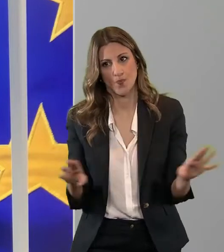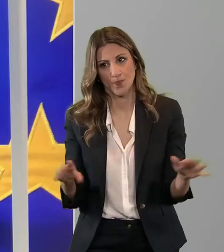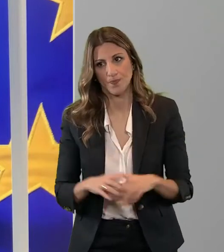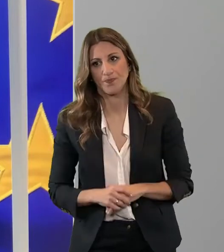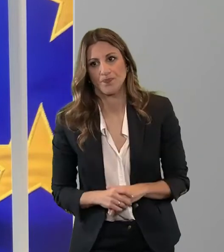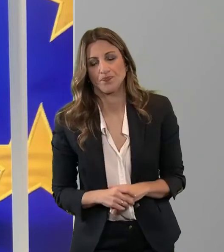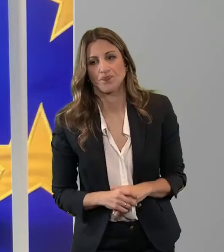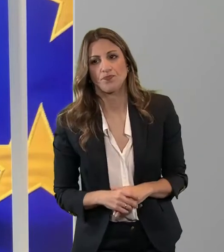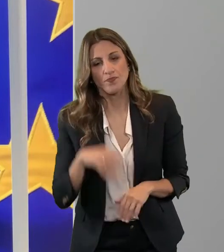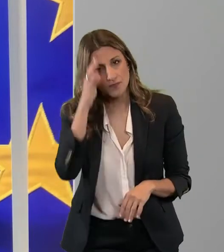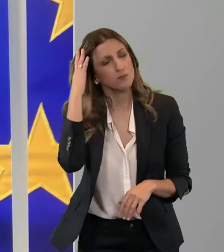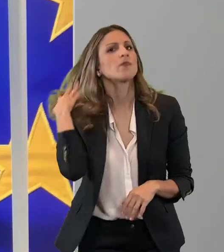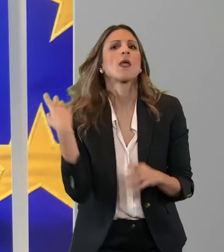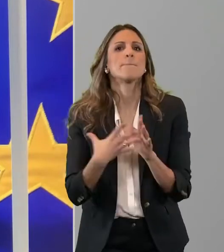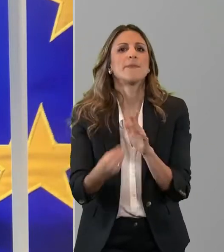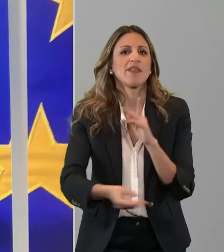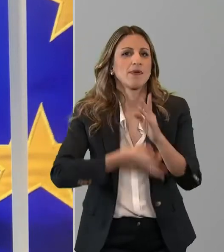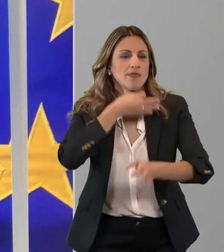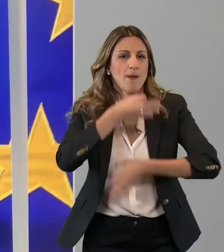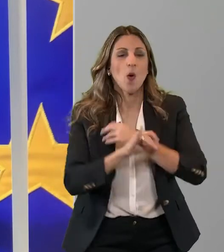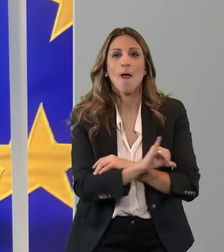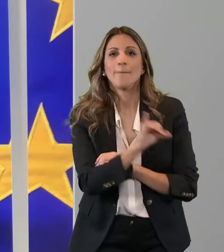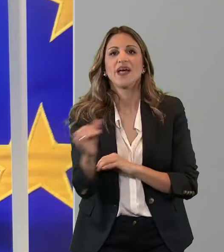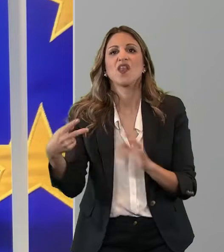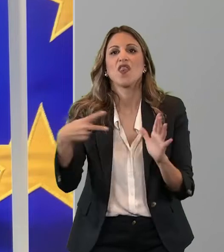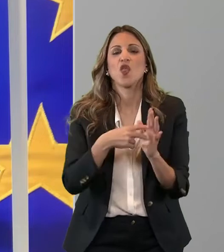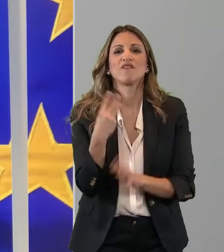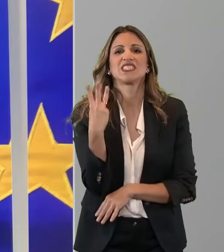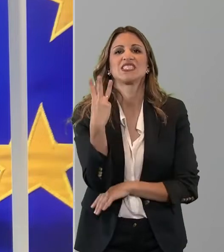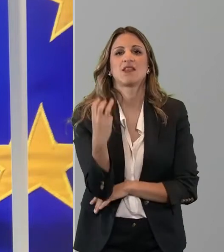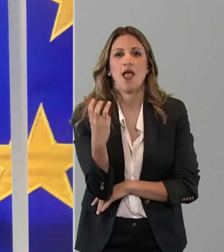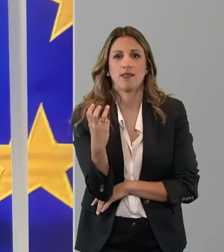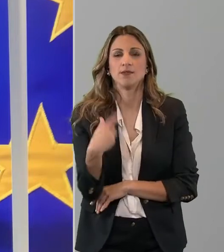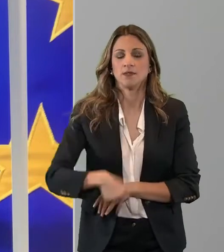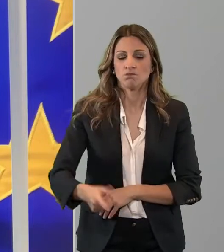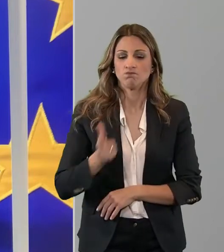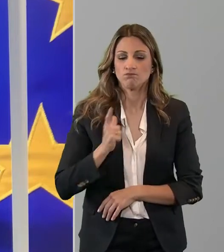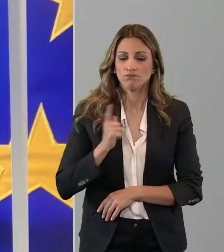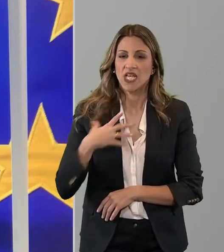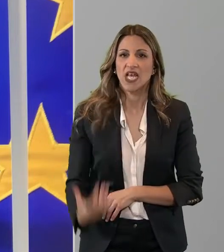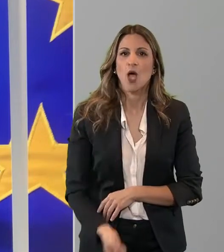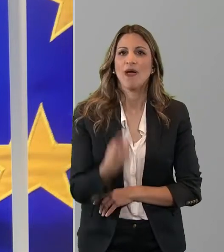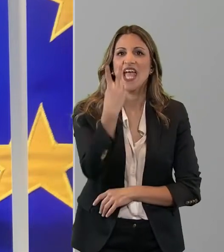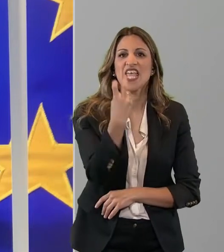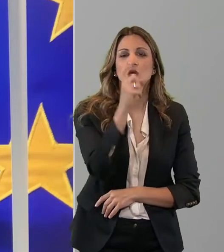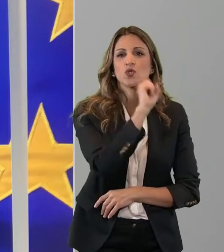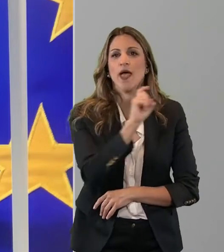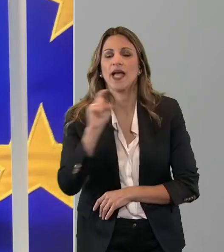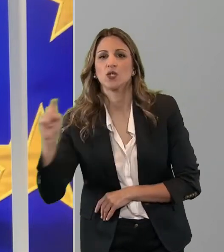δώσω μερικά παραδείγματα. Για παράδειγμα, μέχρι το 2030 φιλοδοξούμε να έχουμε 20